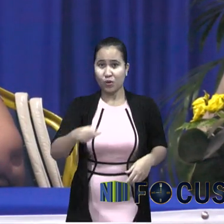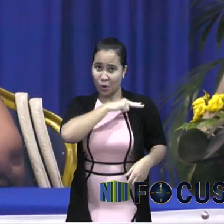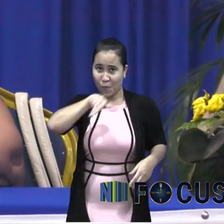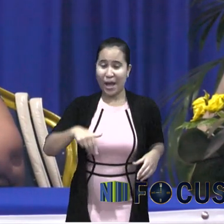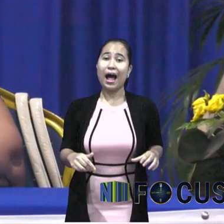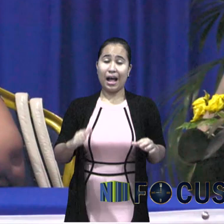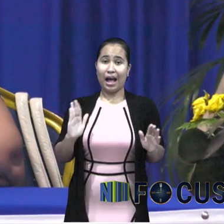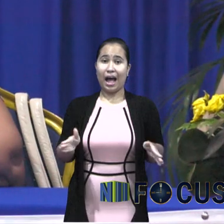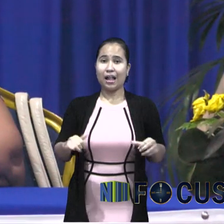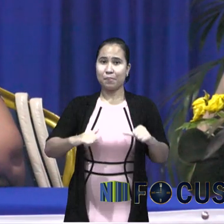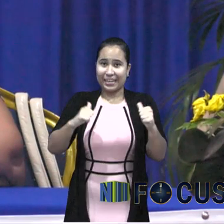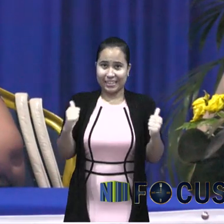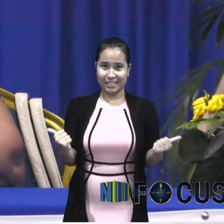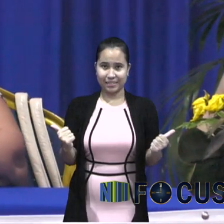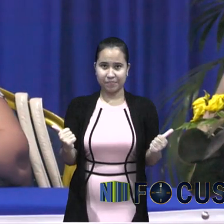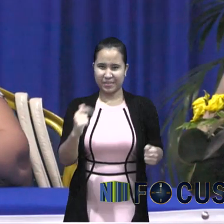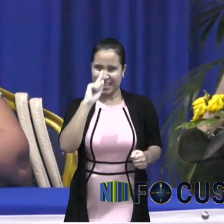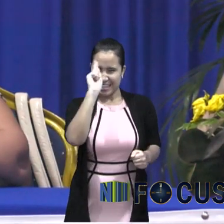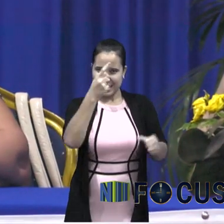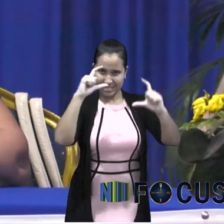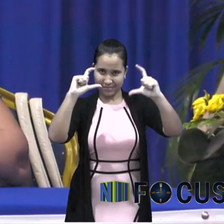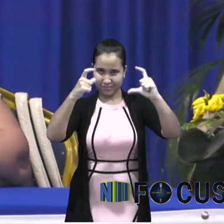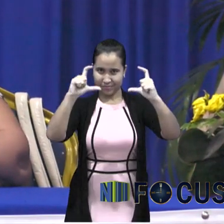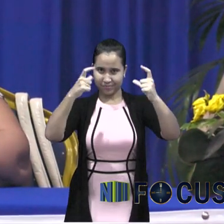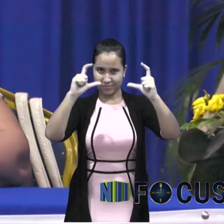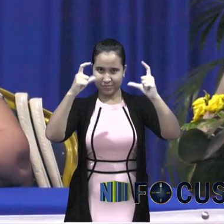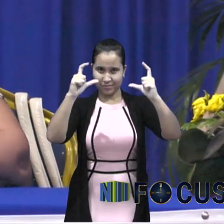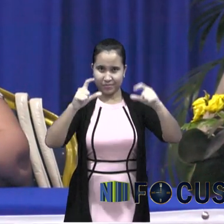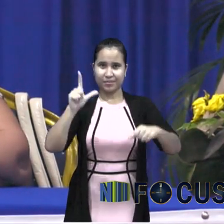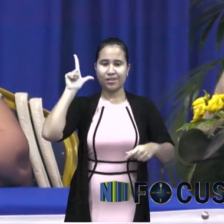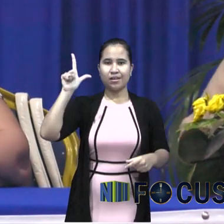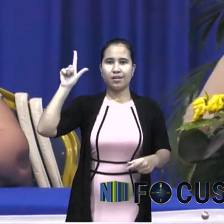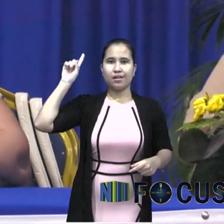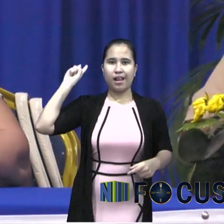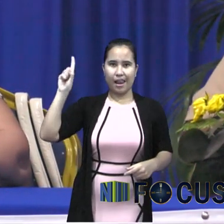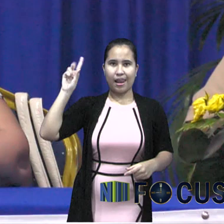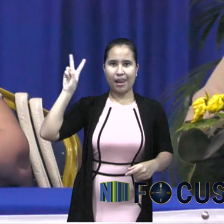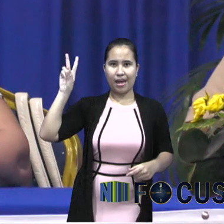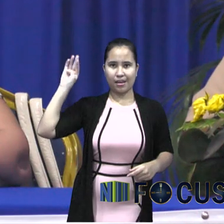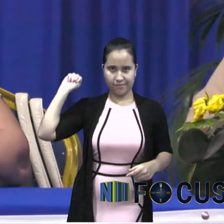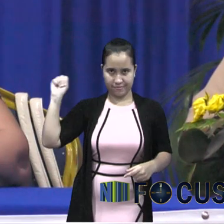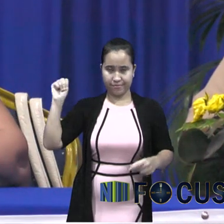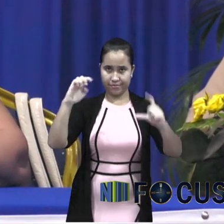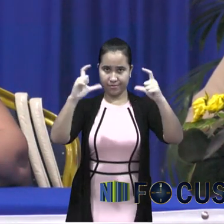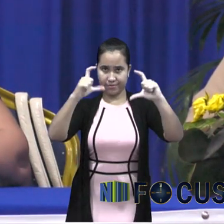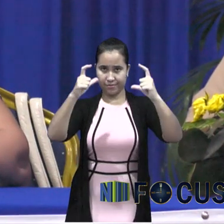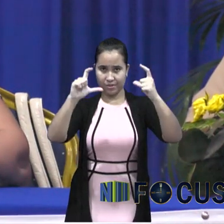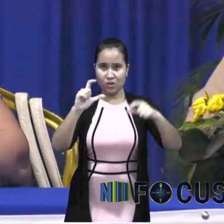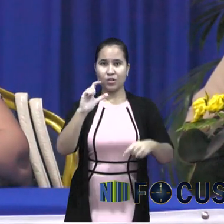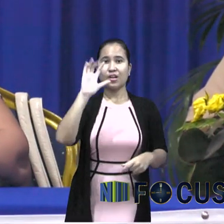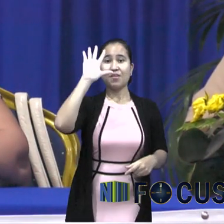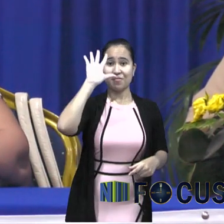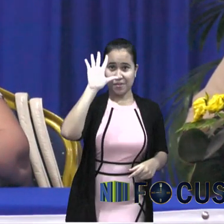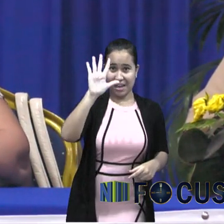starten met de eerste uitzendingen van het streamonderwijs via de tv-zenders voor de 5e en de